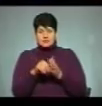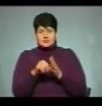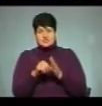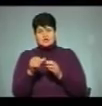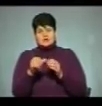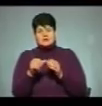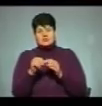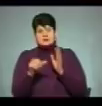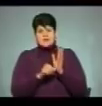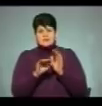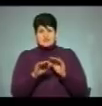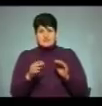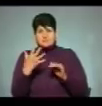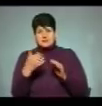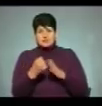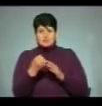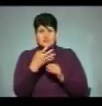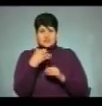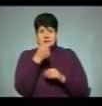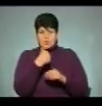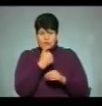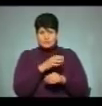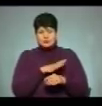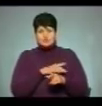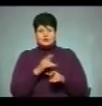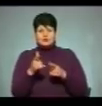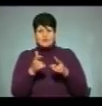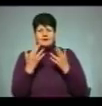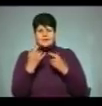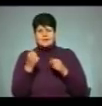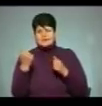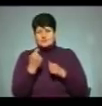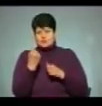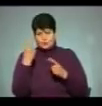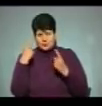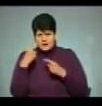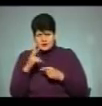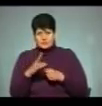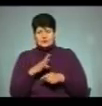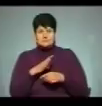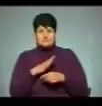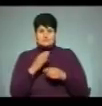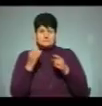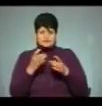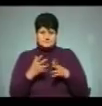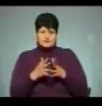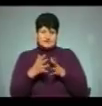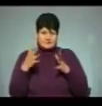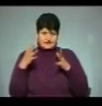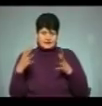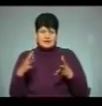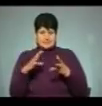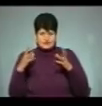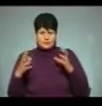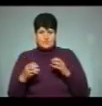від 5 до 15 років. Деколи таке бувало, що готували кілька тижнів одну казку, якщо це була прозова казка і вона була велика за